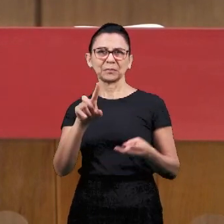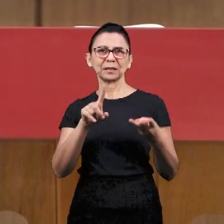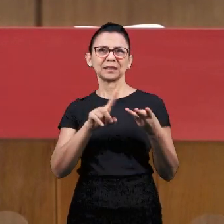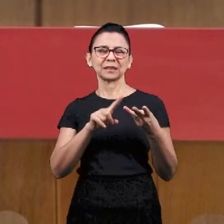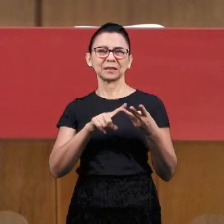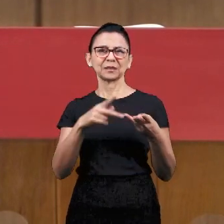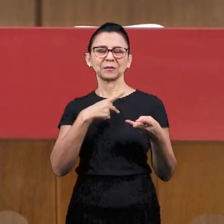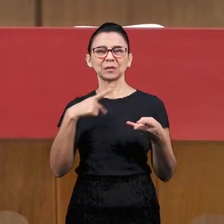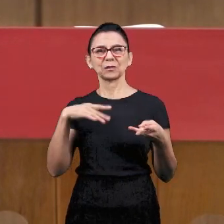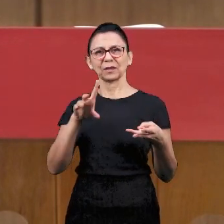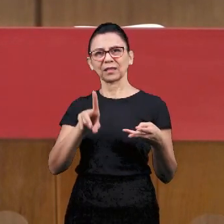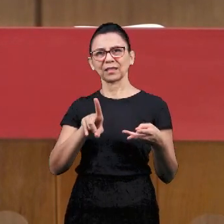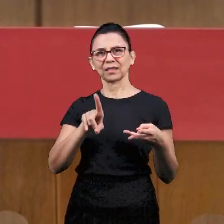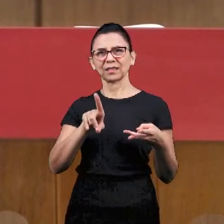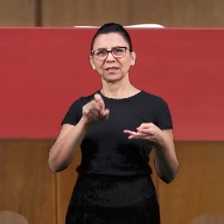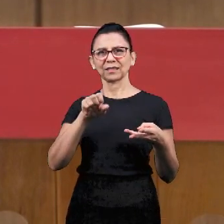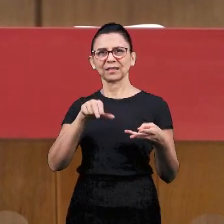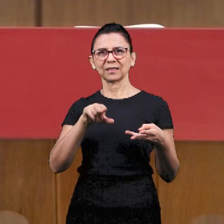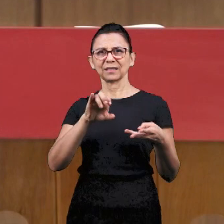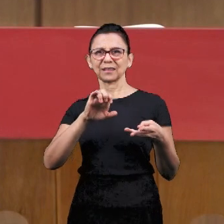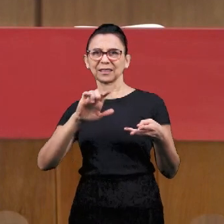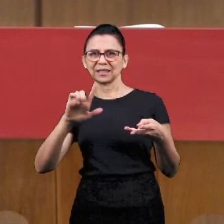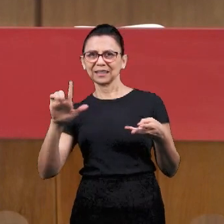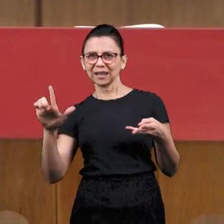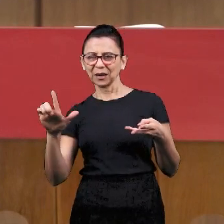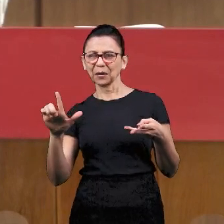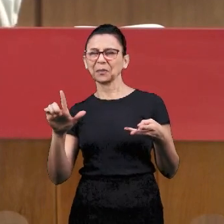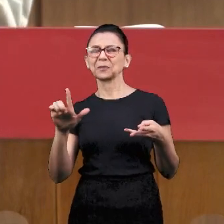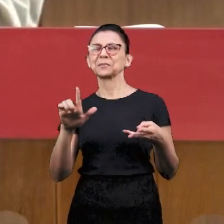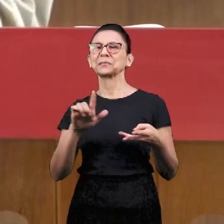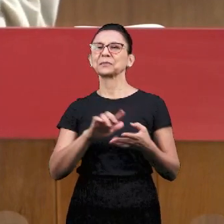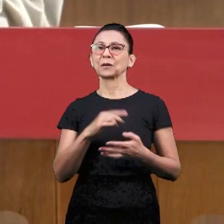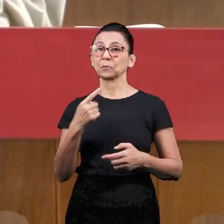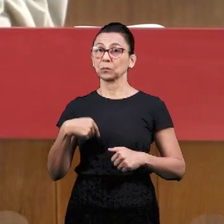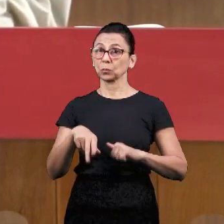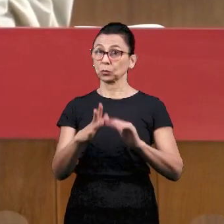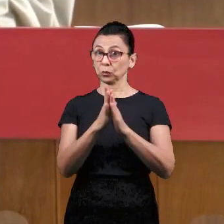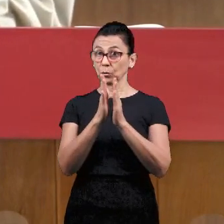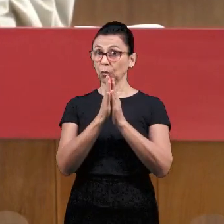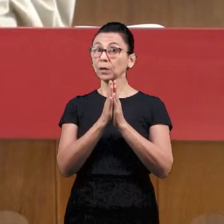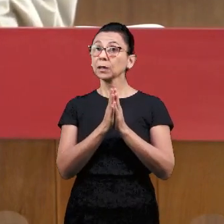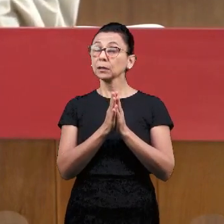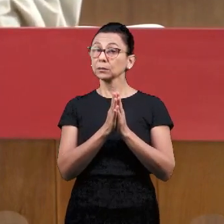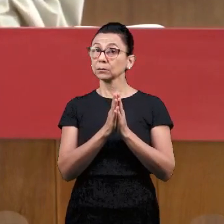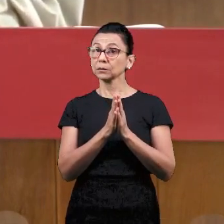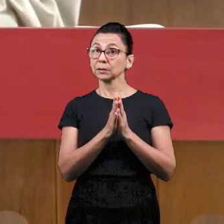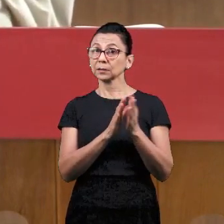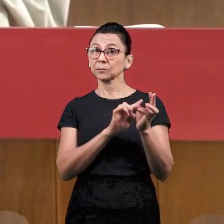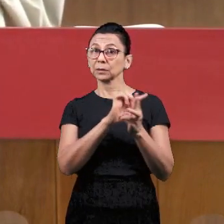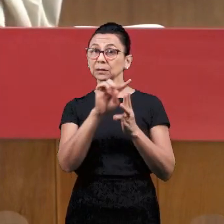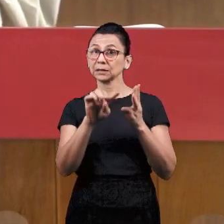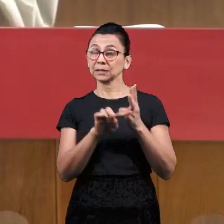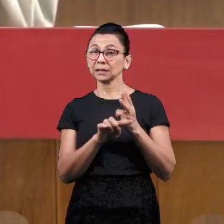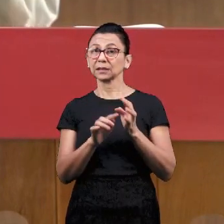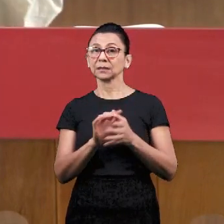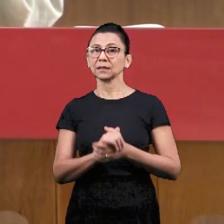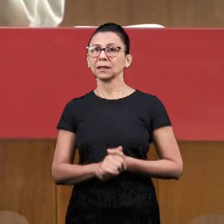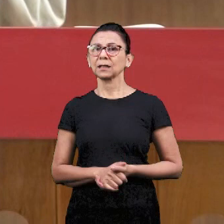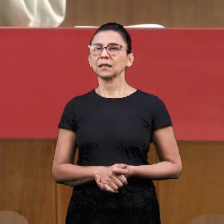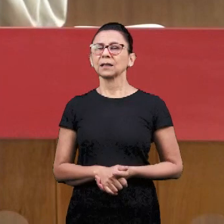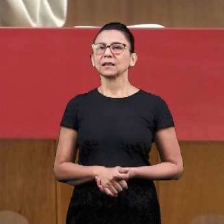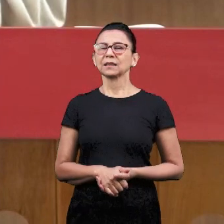Donc ce frère, il est malade en ce moment, mais nous allons continuer à prier pour lui. Il parle très bien portugais. C'est